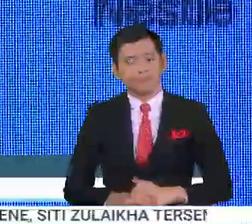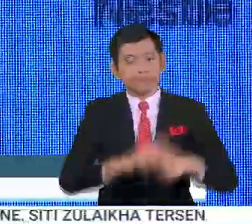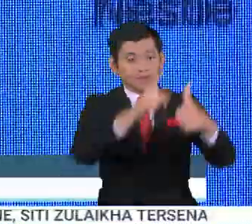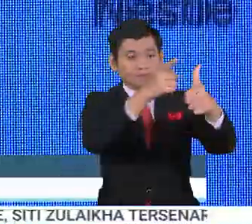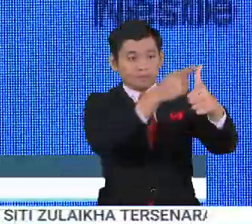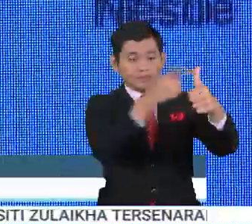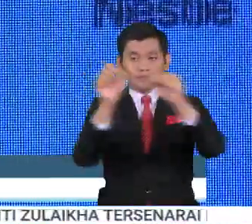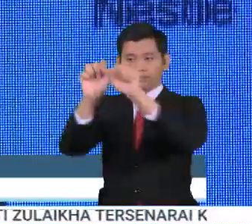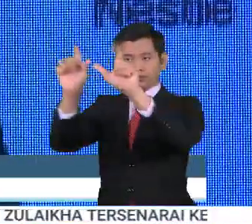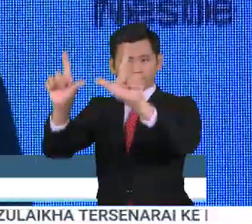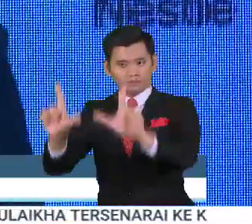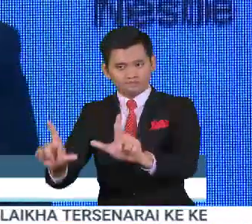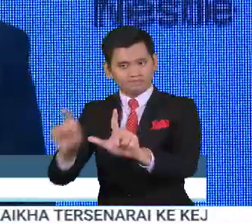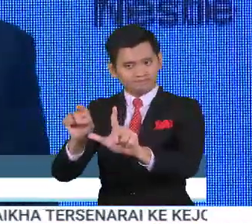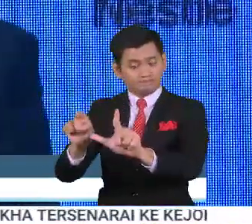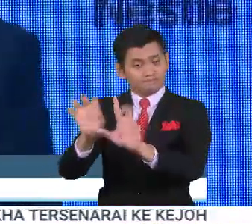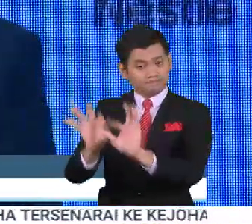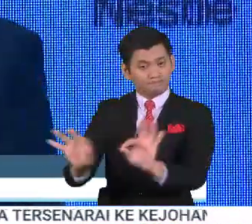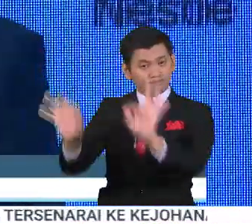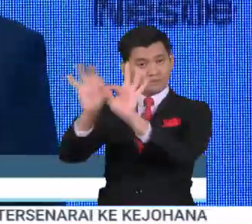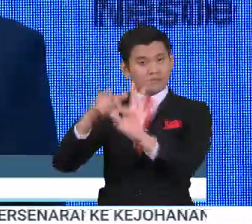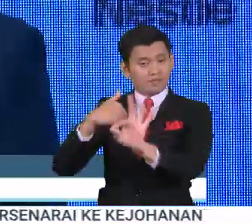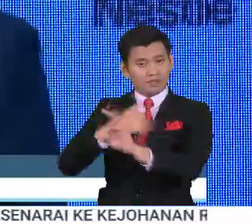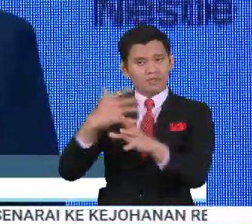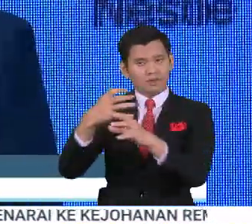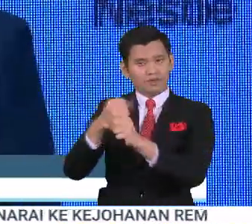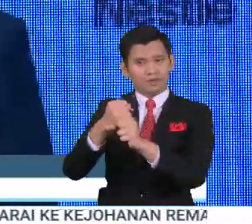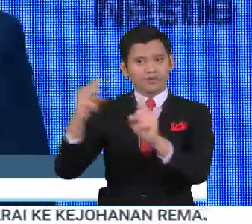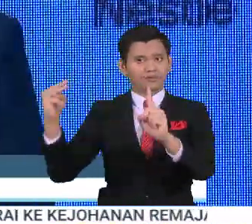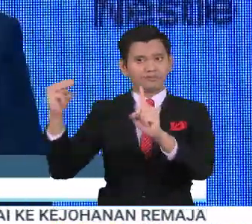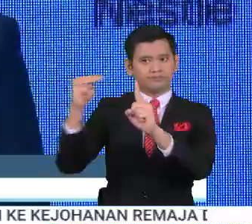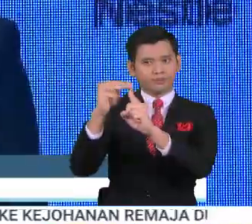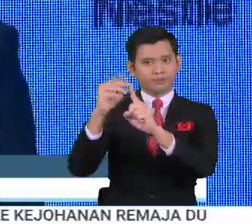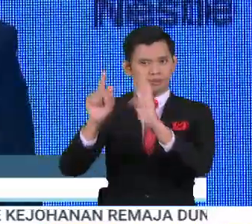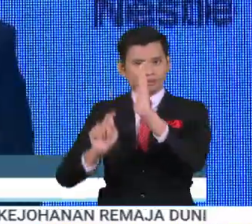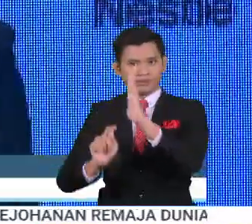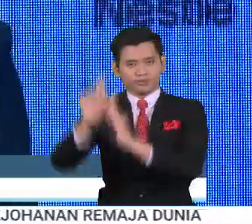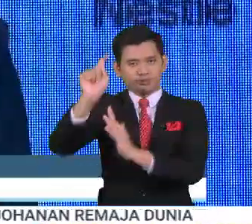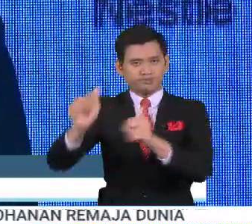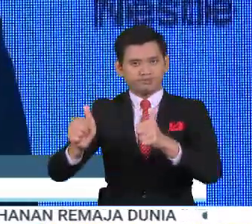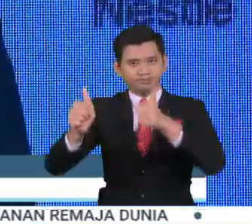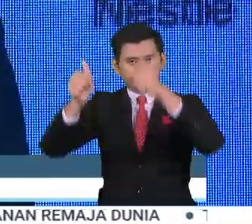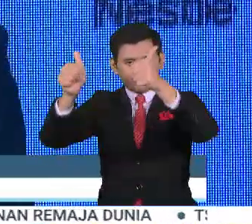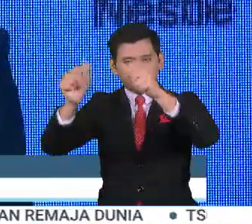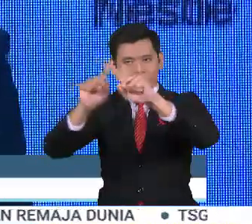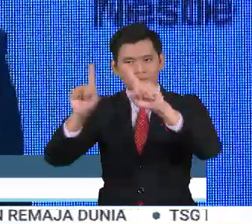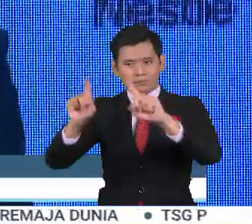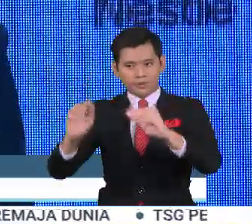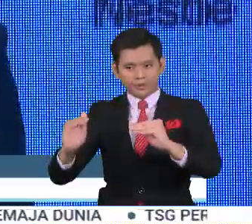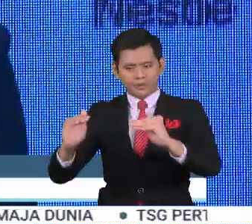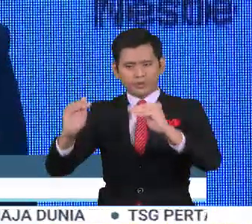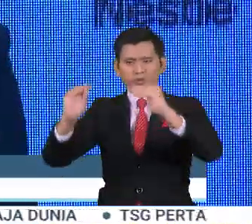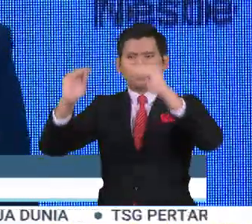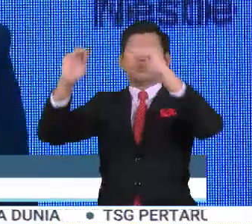Pertama, pensijilan, dan memang kita mendapat suatu markah yang tinggi. Tetapi harus diangkat lagi